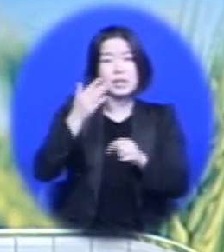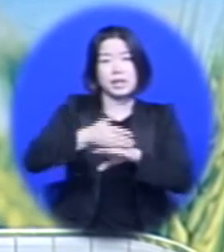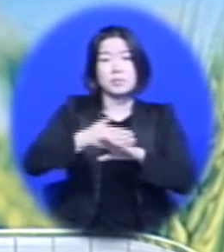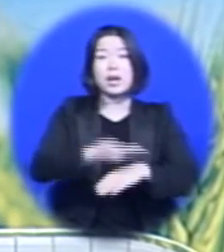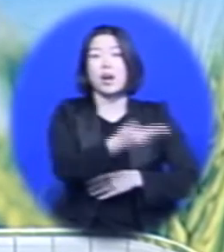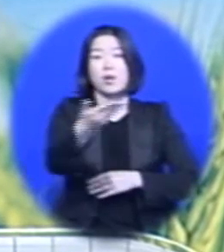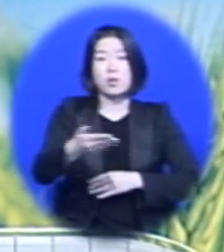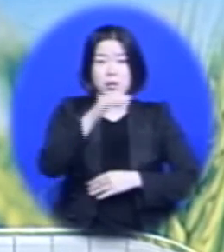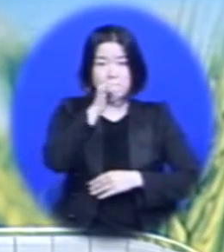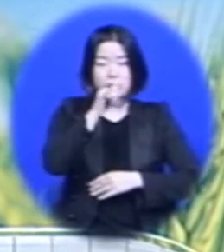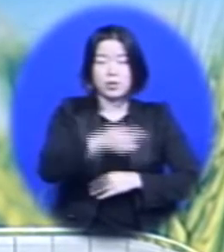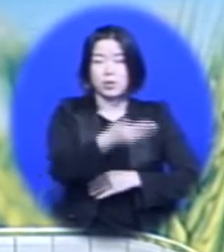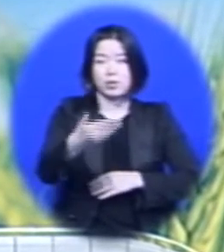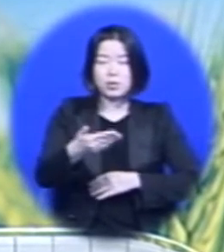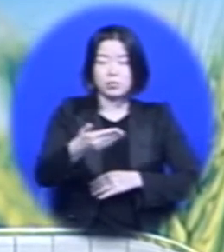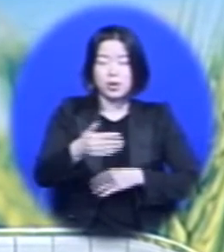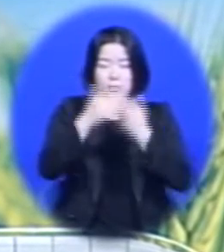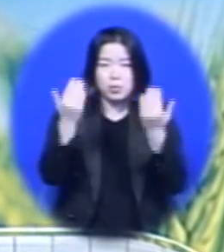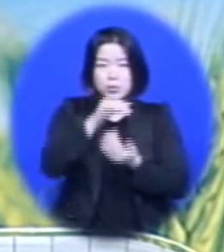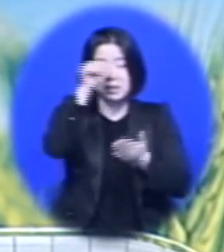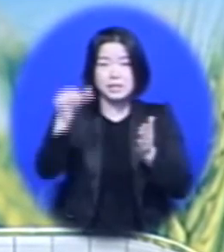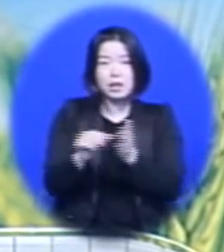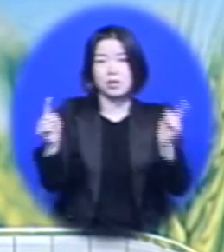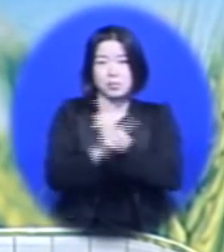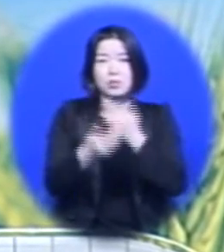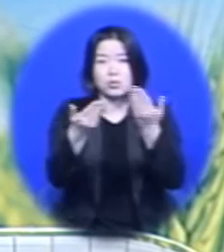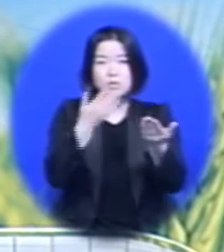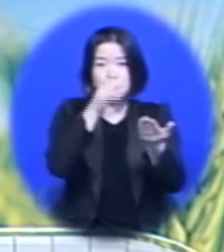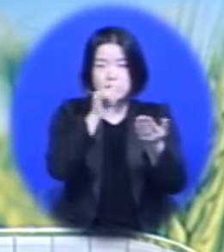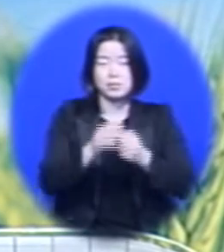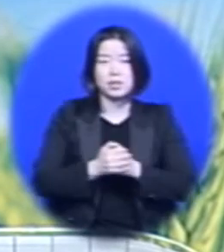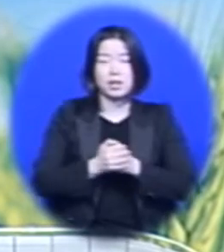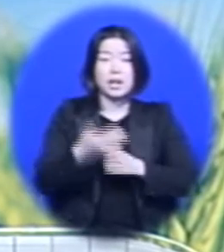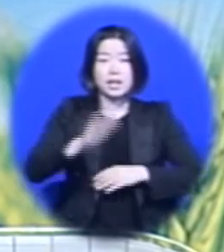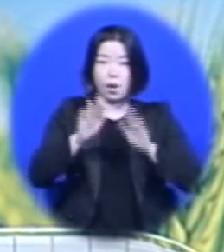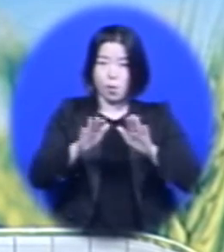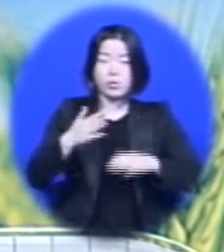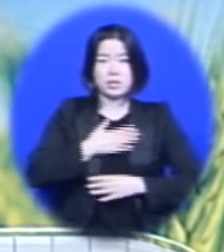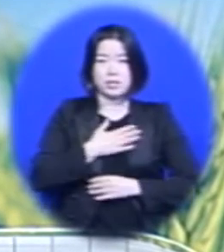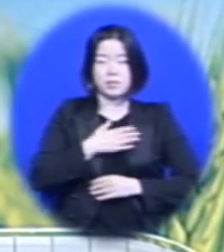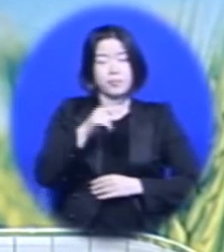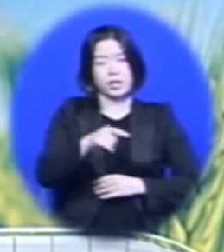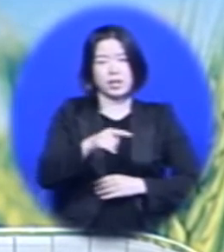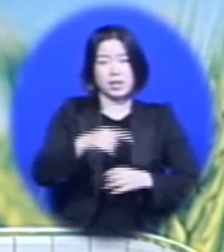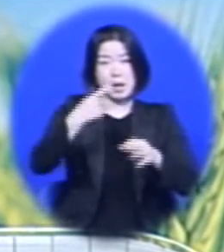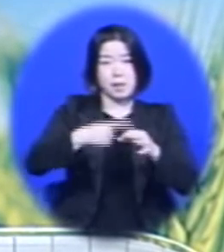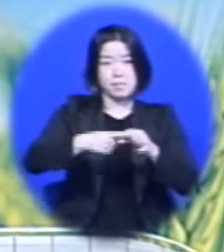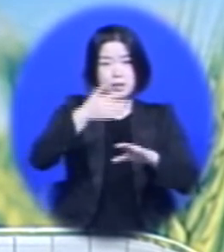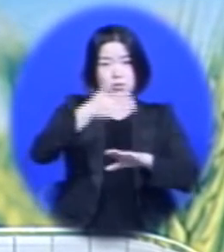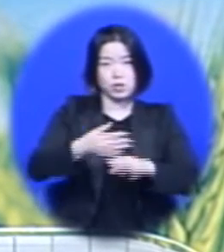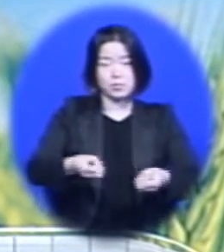있고 그 감사가 여러분들의 인생을 바꾸게 되는 것입니다. 그러나 저는 오늘 이